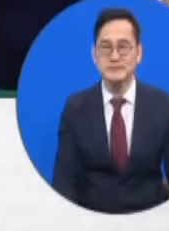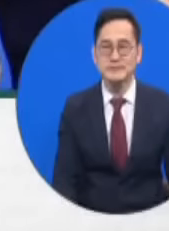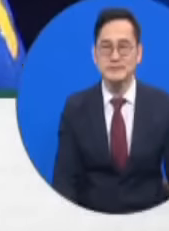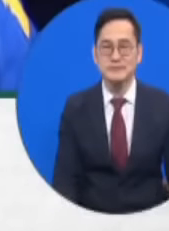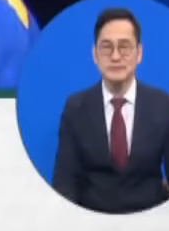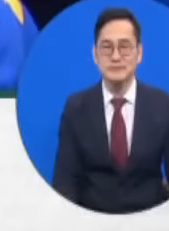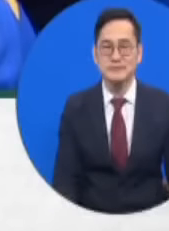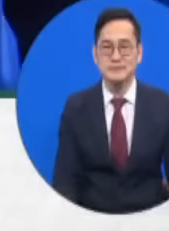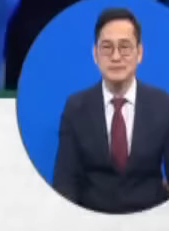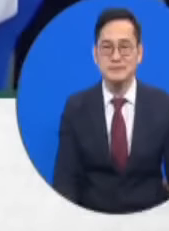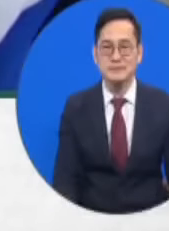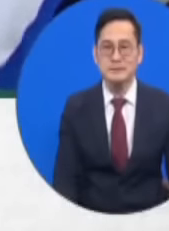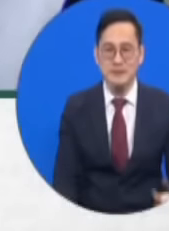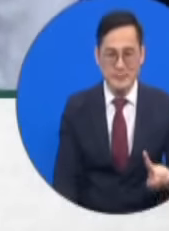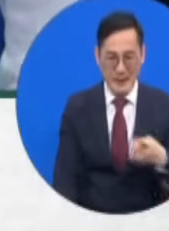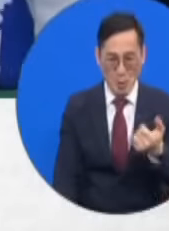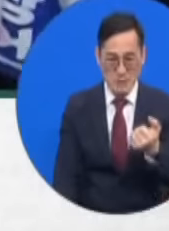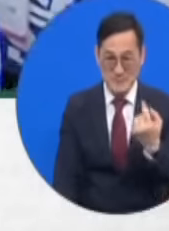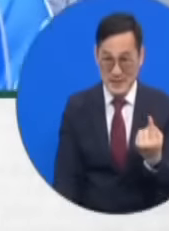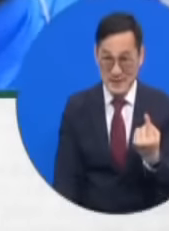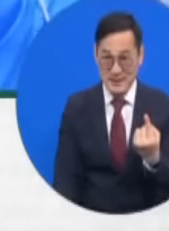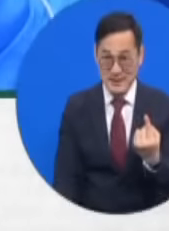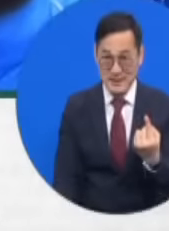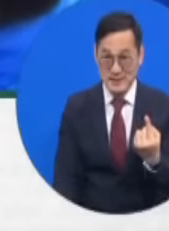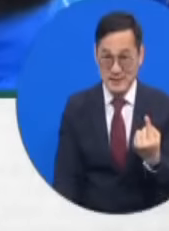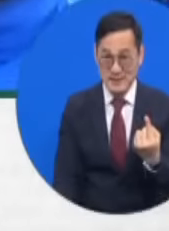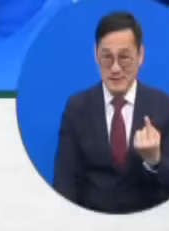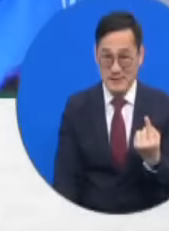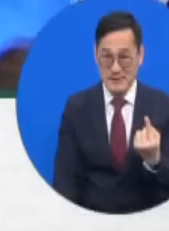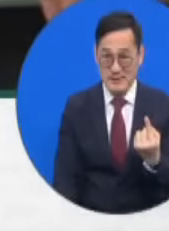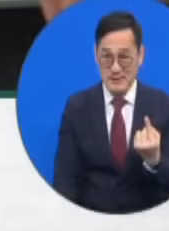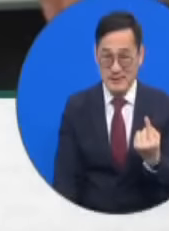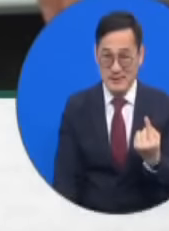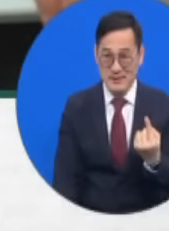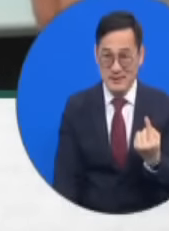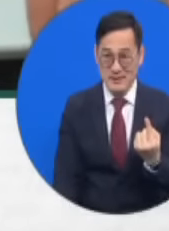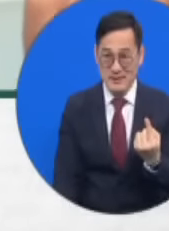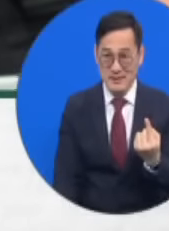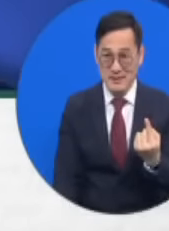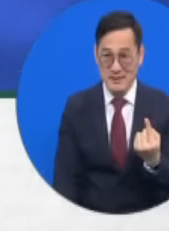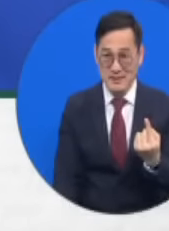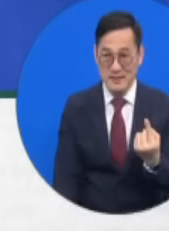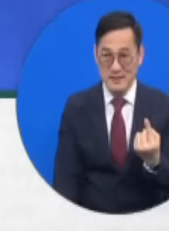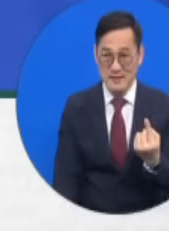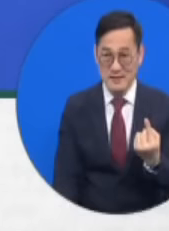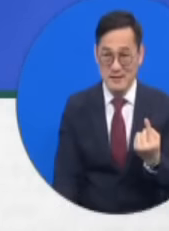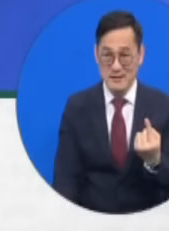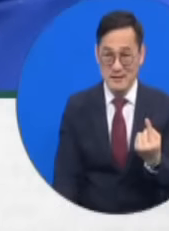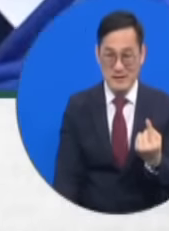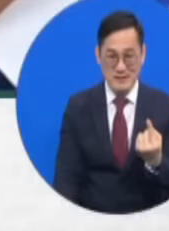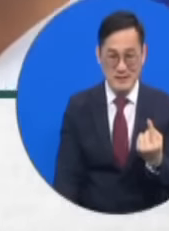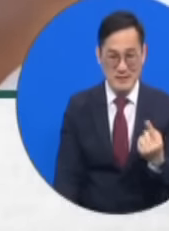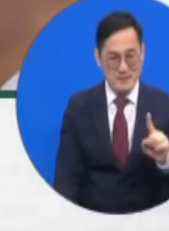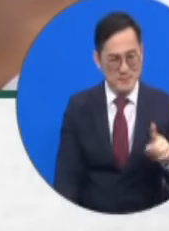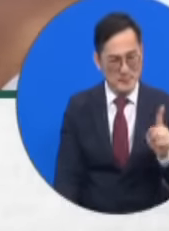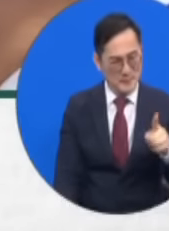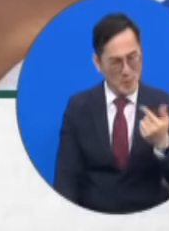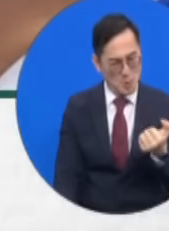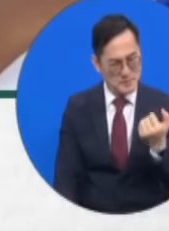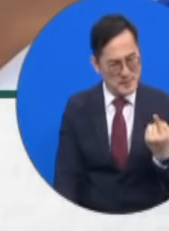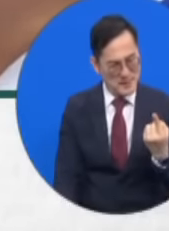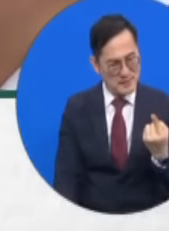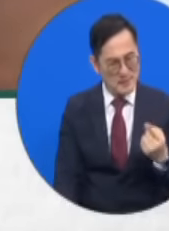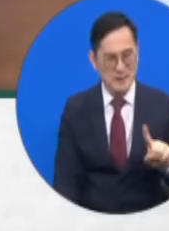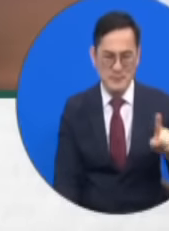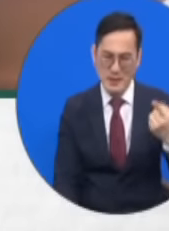넘으면은 151석은 중요하지만 151석이 160석이나 170석이나 150석이나 똑같은 효과예요. 그